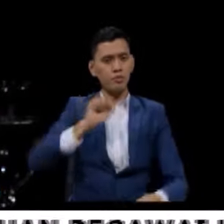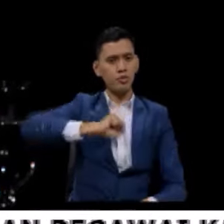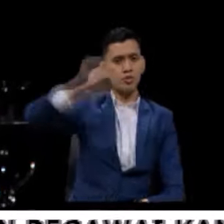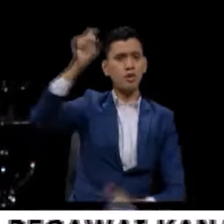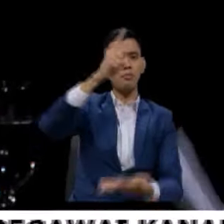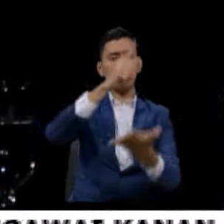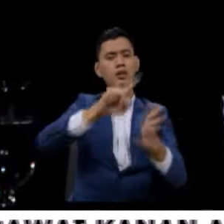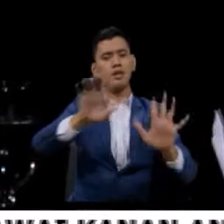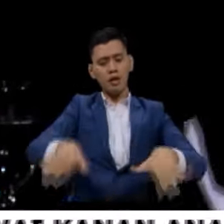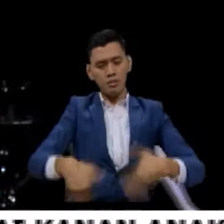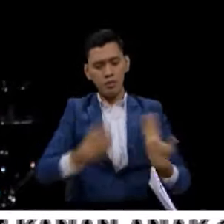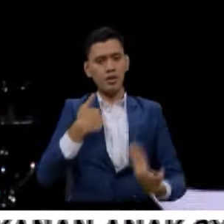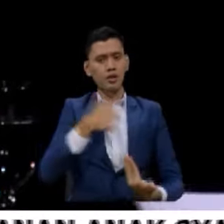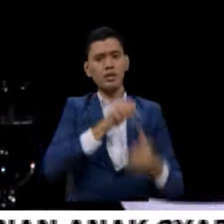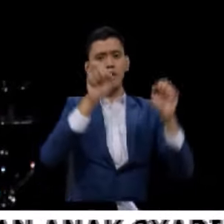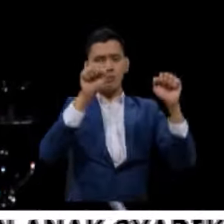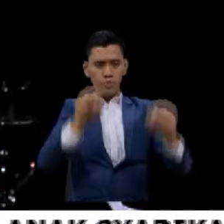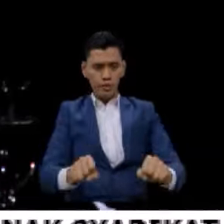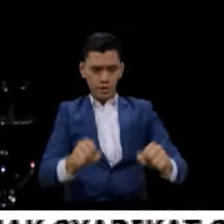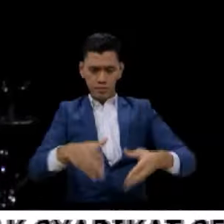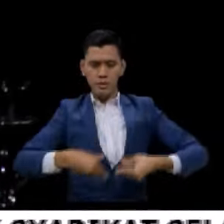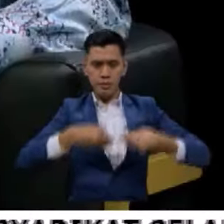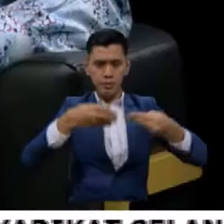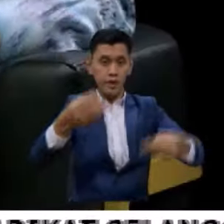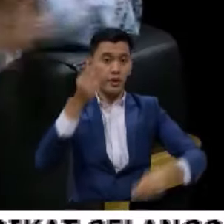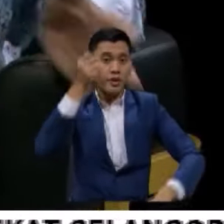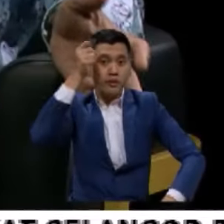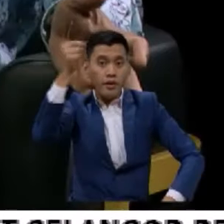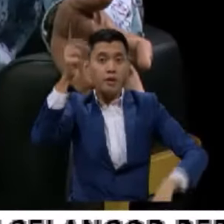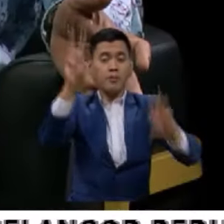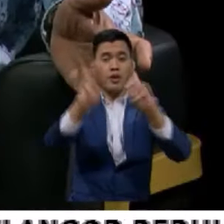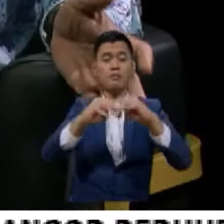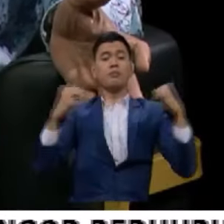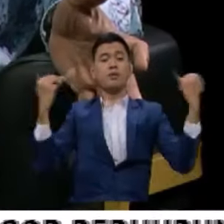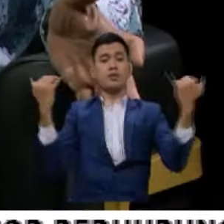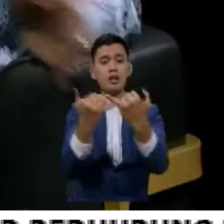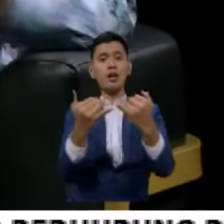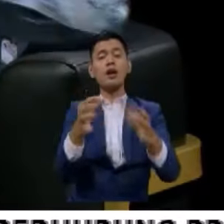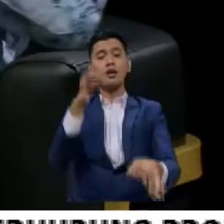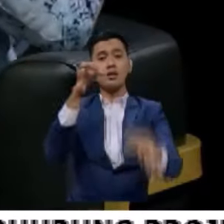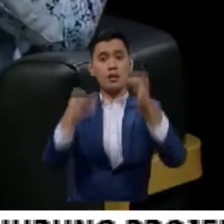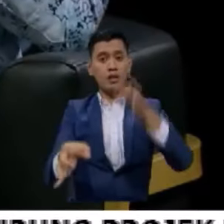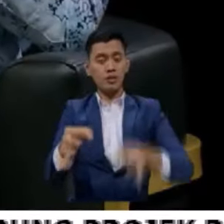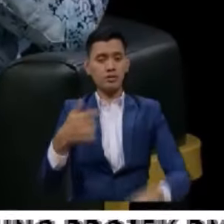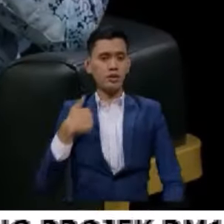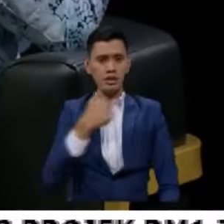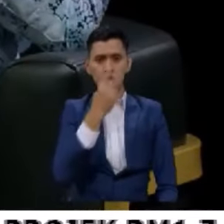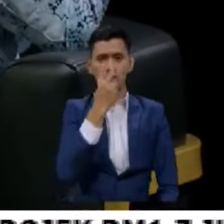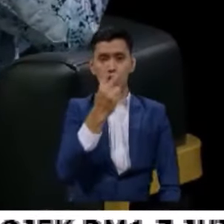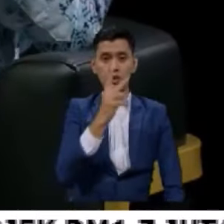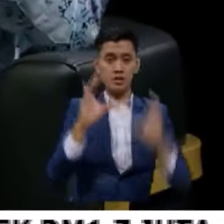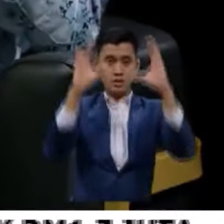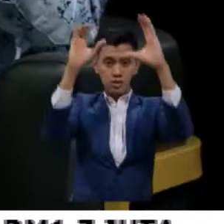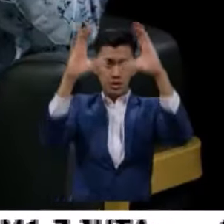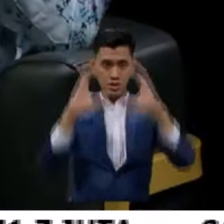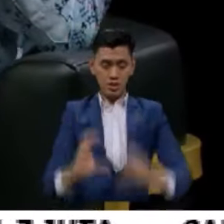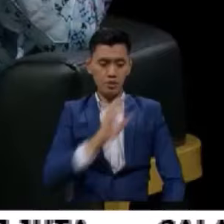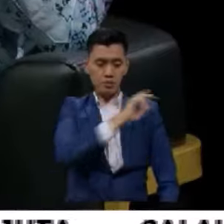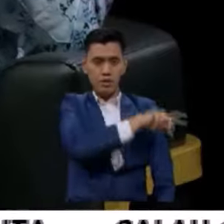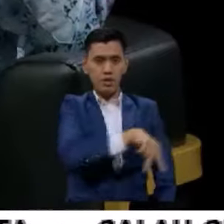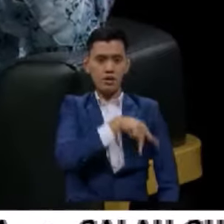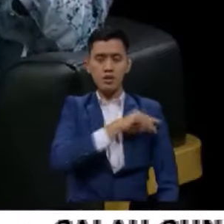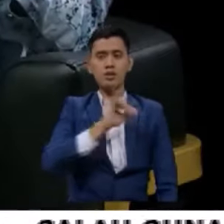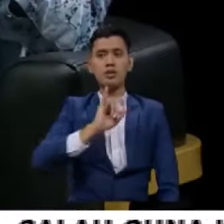Bagaimana ini boleh-boleh kita luruskan untuk ke paman umat kita ialah suatu setelanya saya pikir pada pribadi saya saya